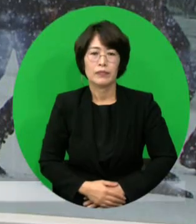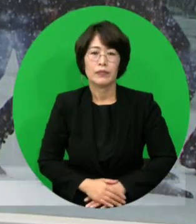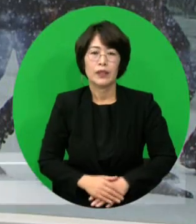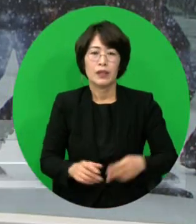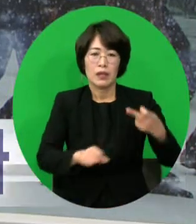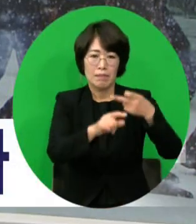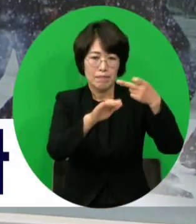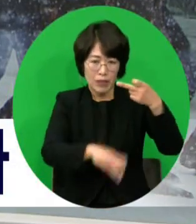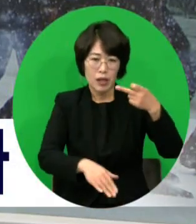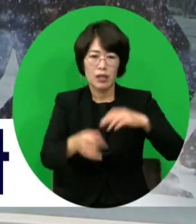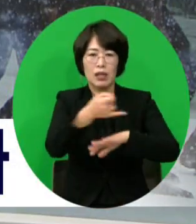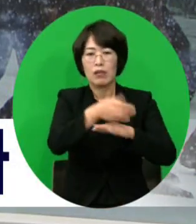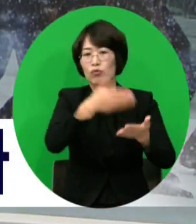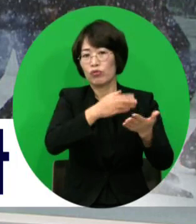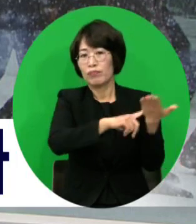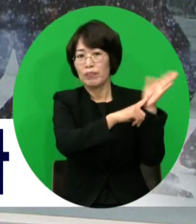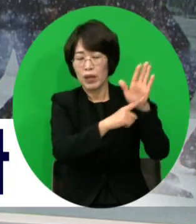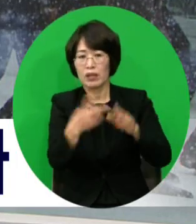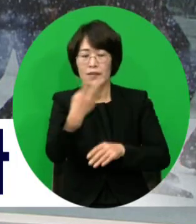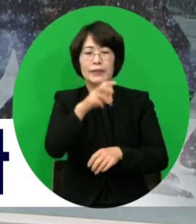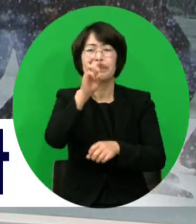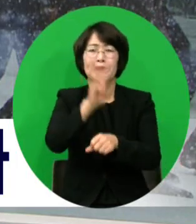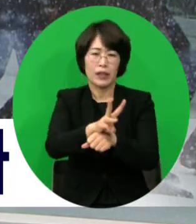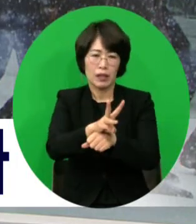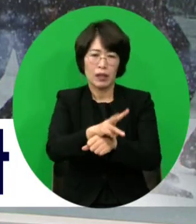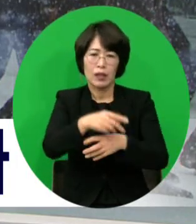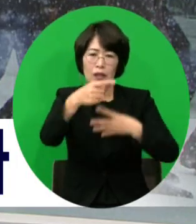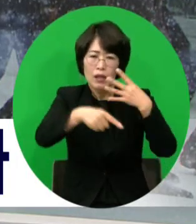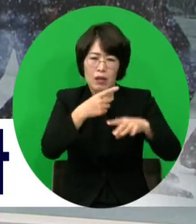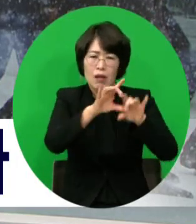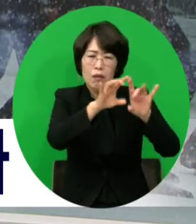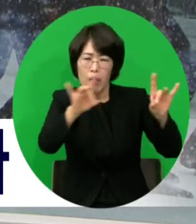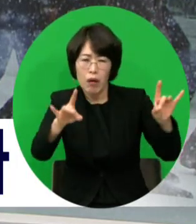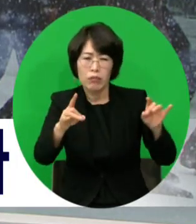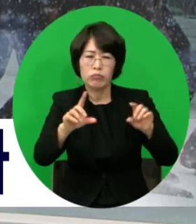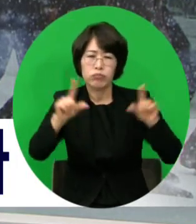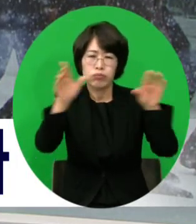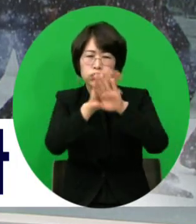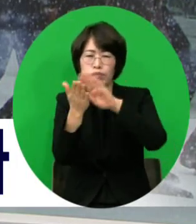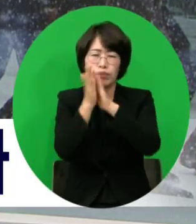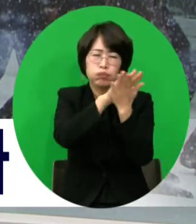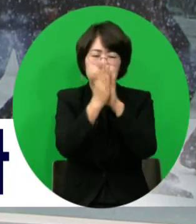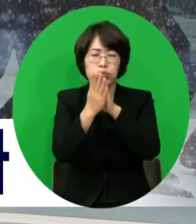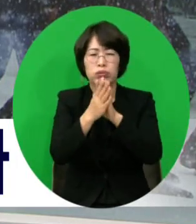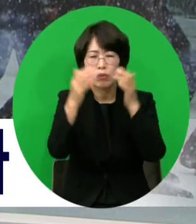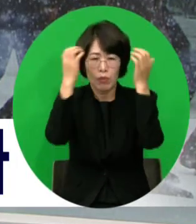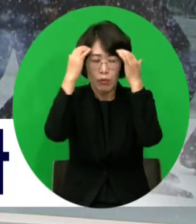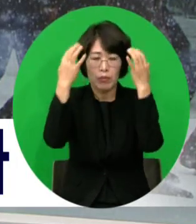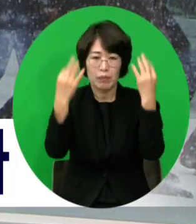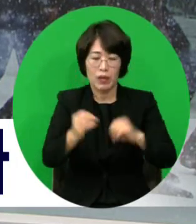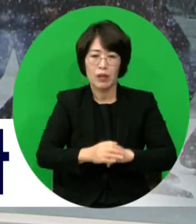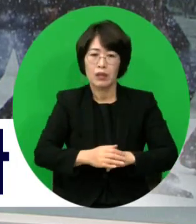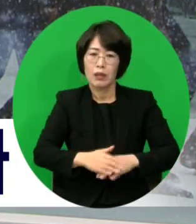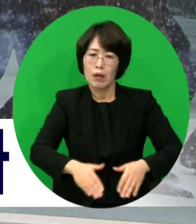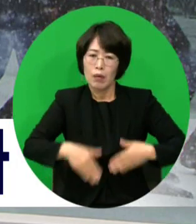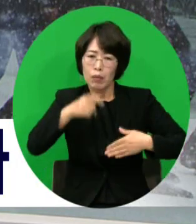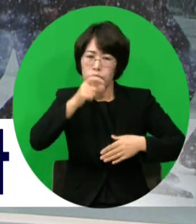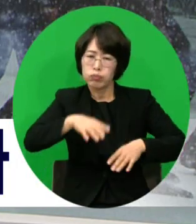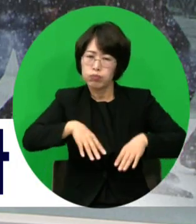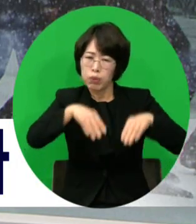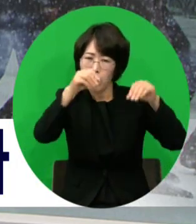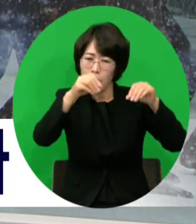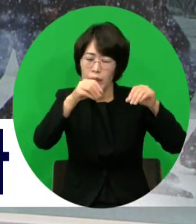연말 기획보도 순서입니다. 2023년은 계절마다 기상이변으로 몸살을 앓았는데요. 봄 가뭄이